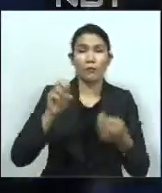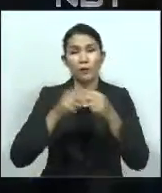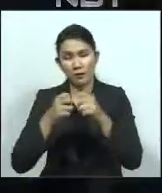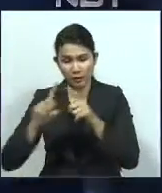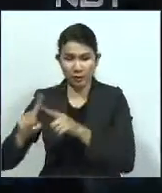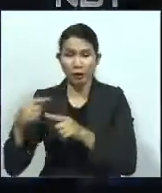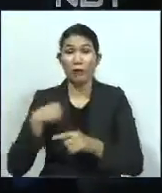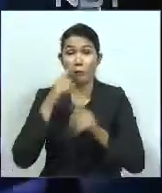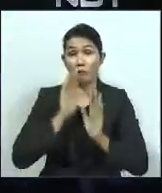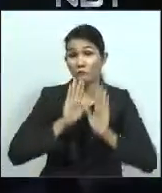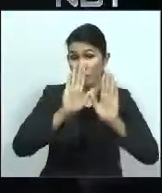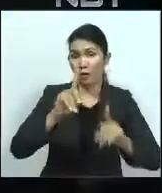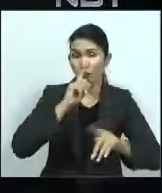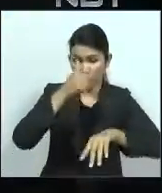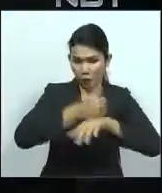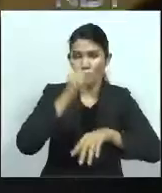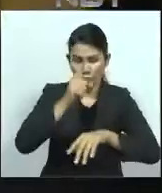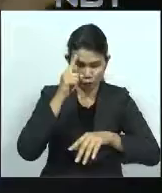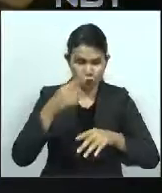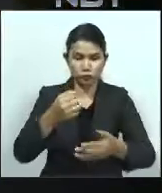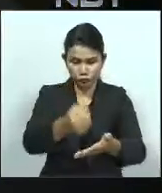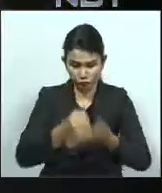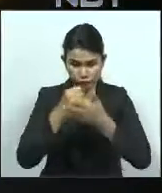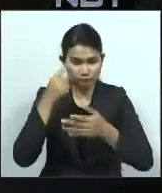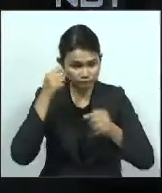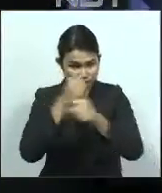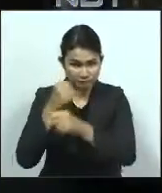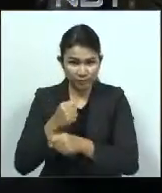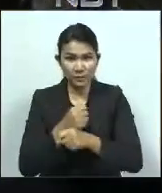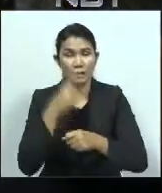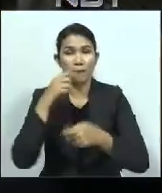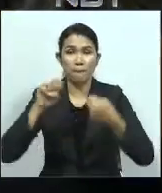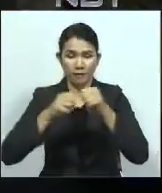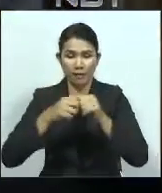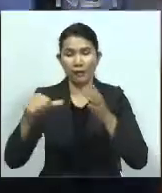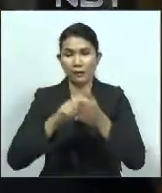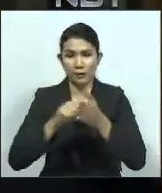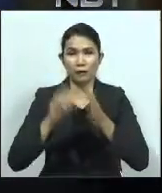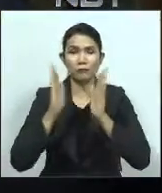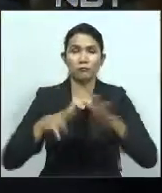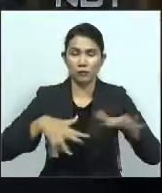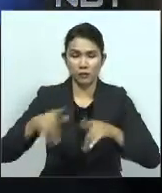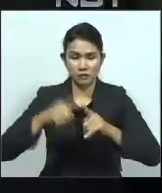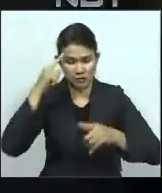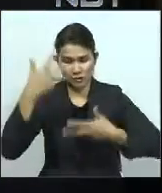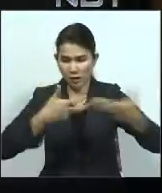ก็ฝากไปถึงผู้มีอำนาจให้หันมาร่วมกันทำงานแล้วก็แก้ไขปัญหาให้กับประชาชนโดยไม่แบ่ง